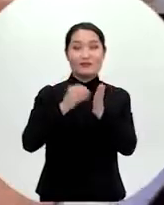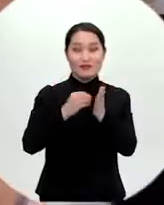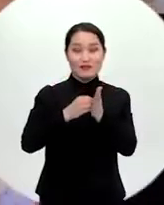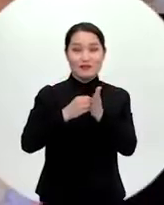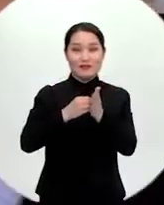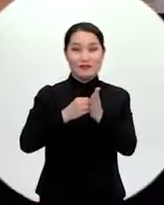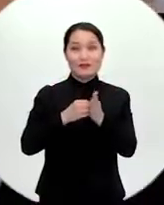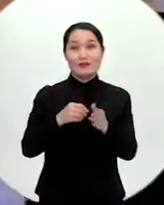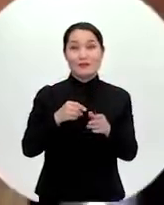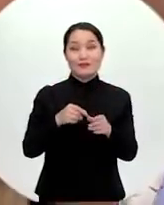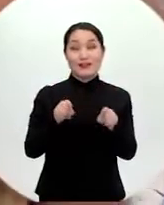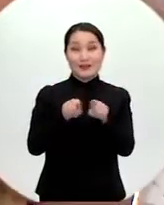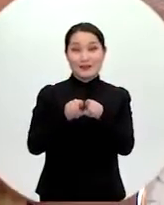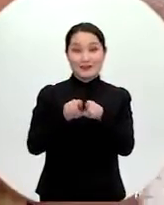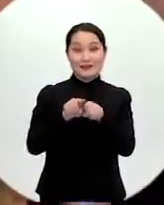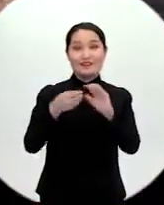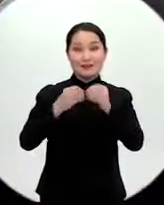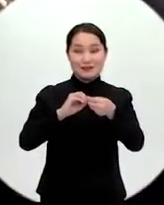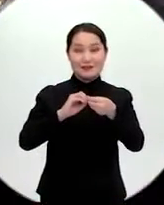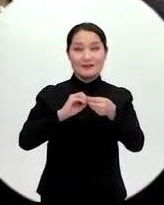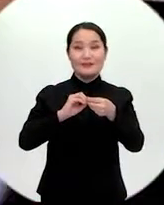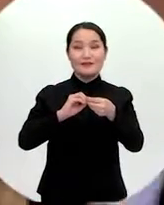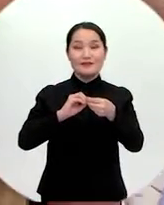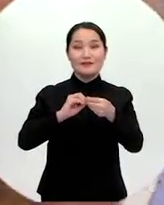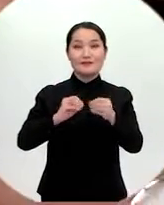За нөгөө талаа бас яг адилхан ингэж нугалчихна.